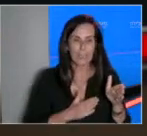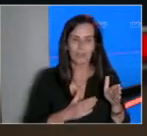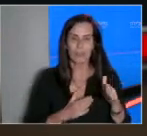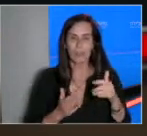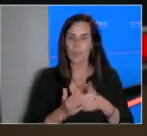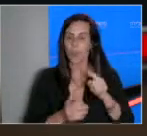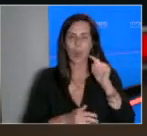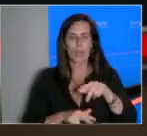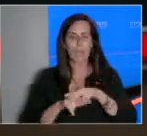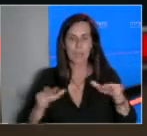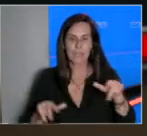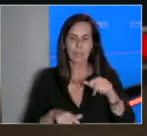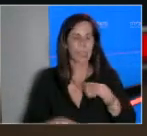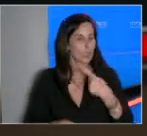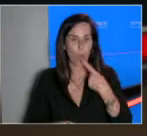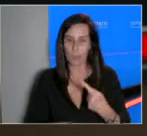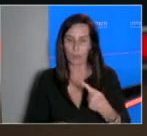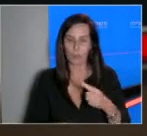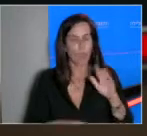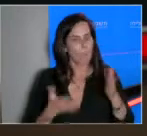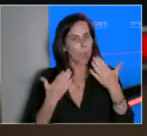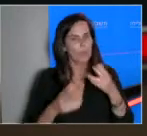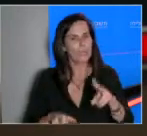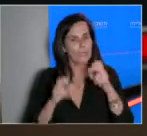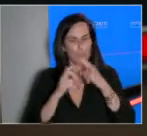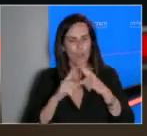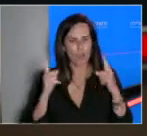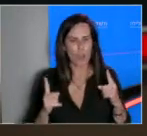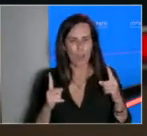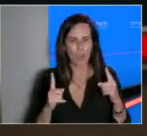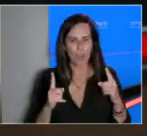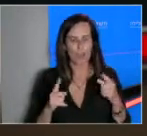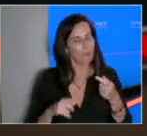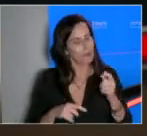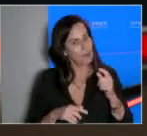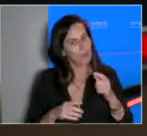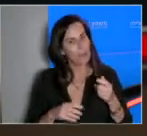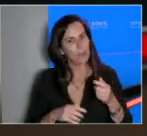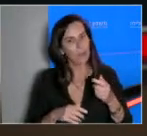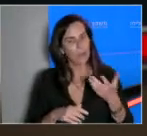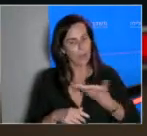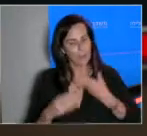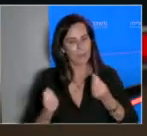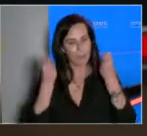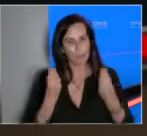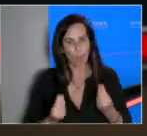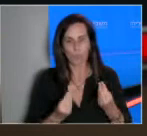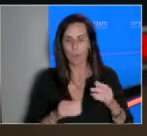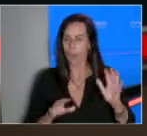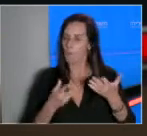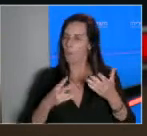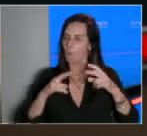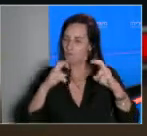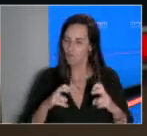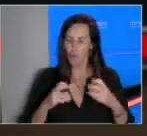כדי שלא להגיע למצב קצה, אני אומר, בואו ננצל את השנה הזאת דווקא להוציא ממנה דברים טובים. בואו נשב